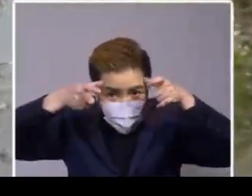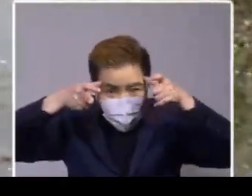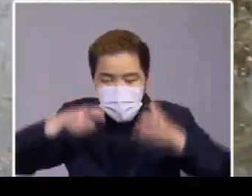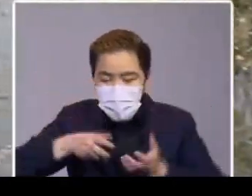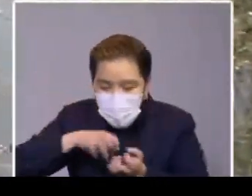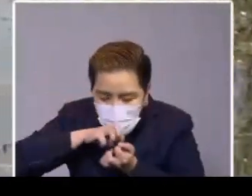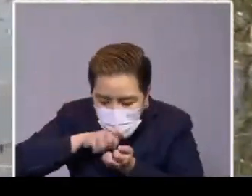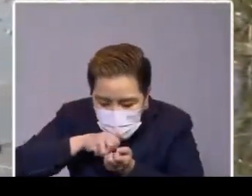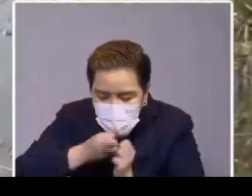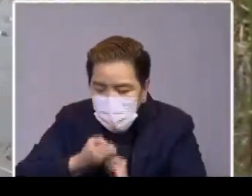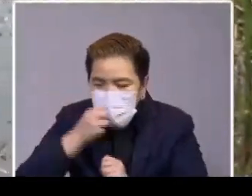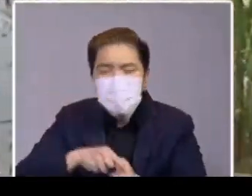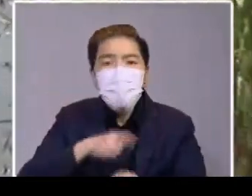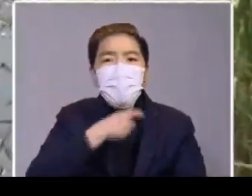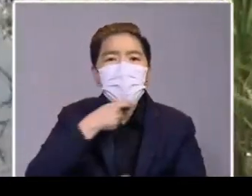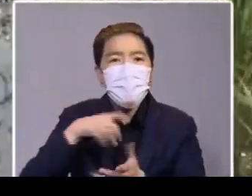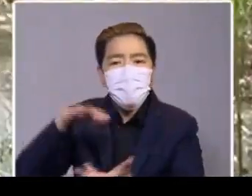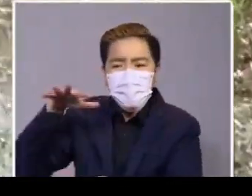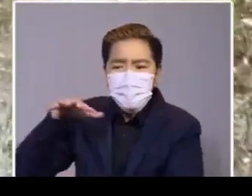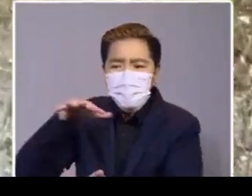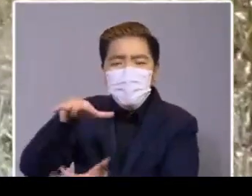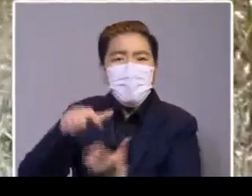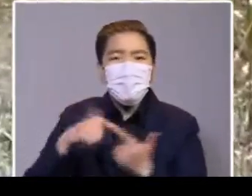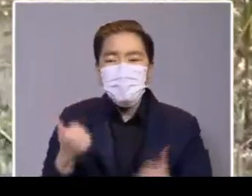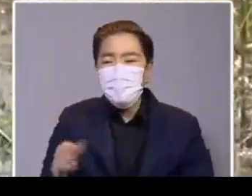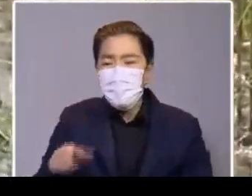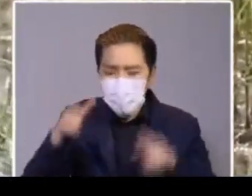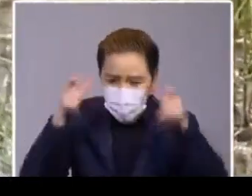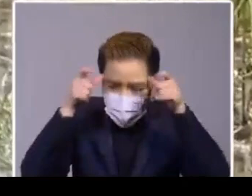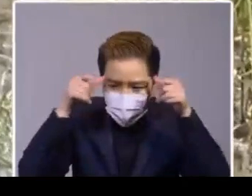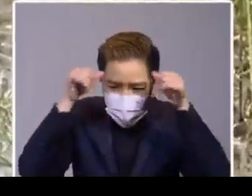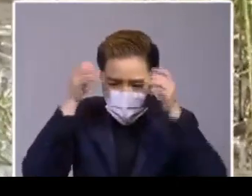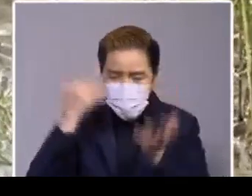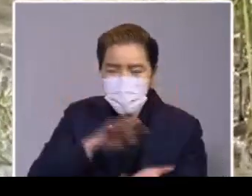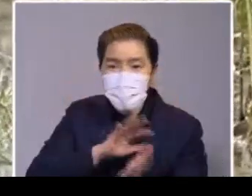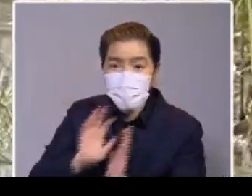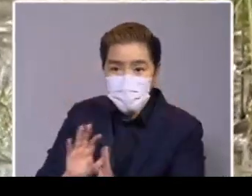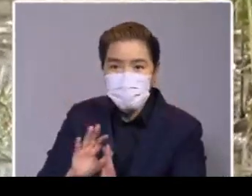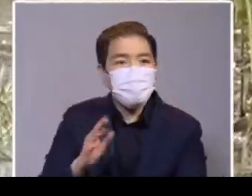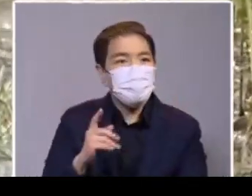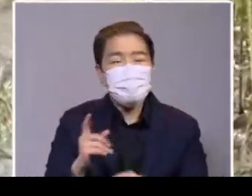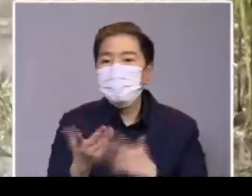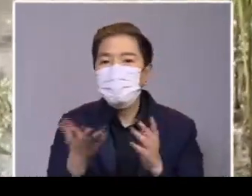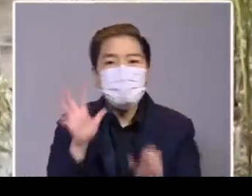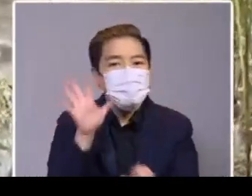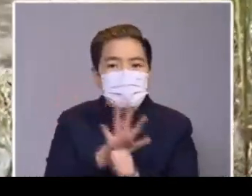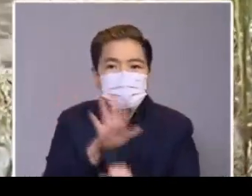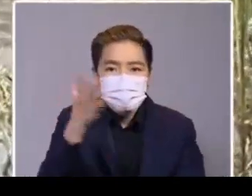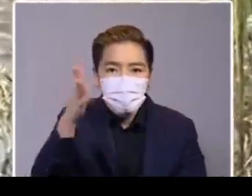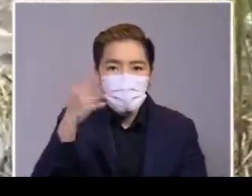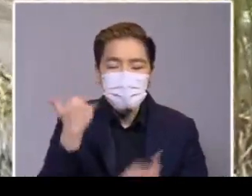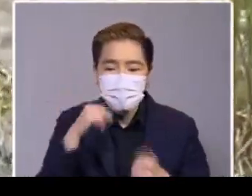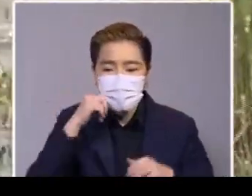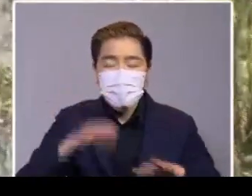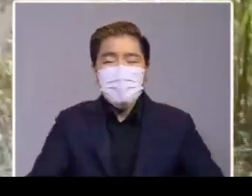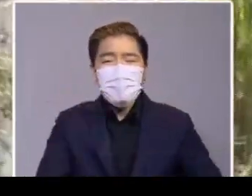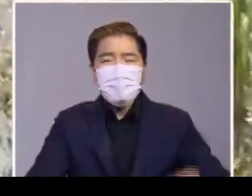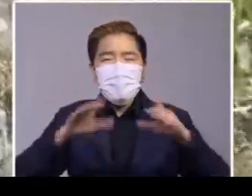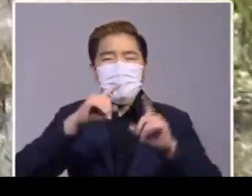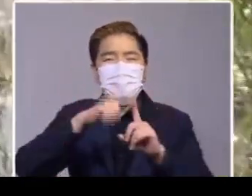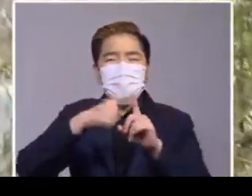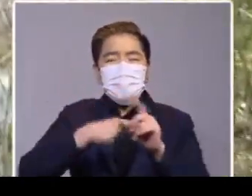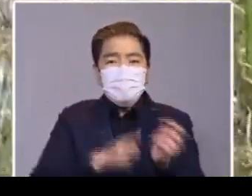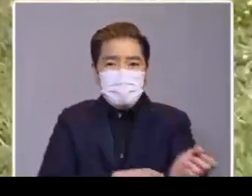เพราะว่าหญ้าแห้งฟางอัดก้อนตอนนี้ที่ตุนเอาไว้ก่อนหน้านี้มันไม่พอแล้วน้ำมันท่วมนานมาก